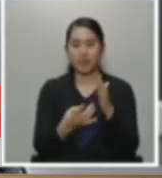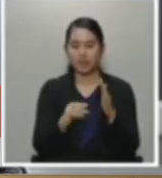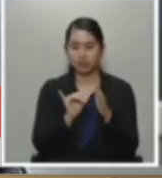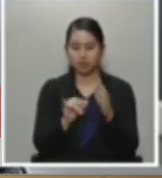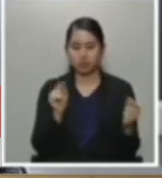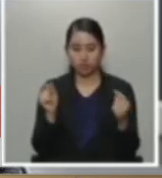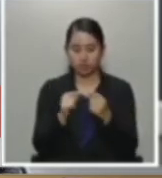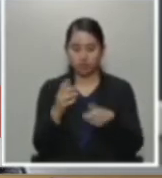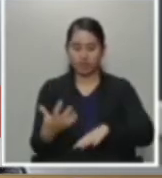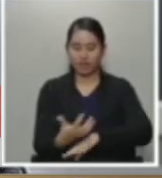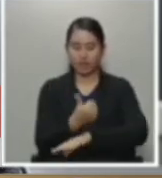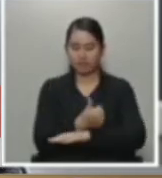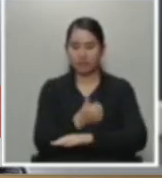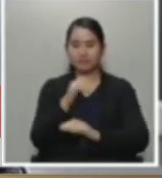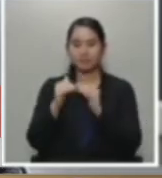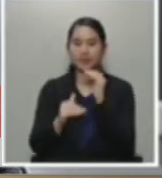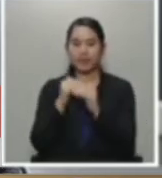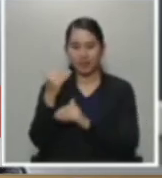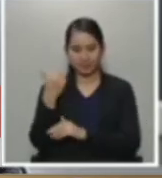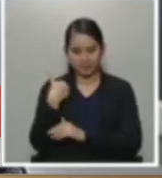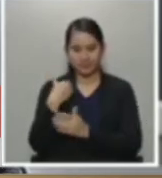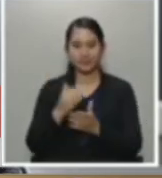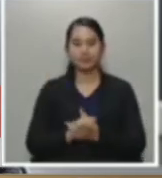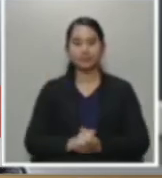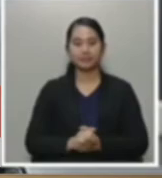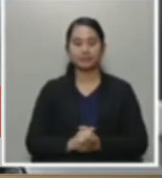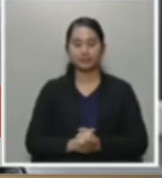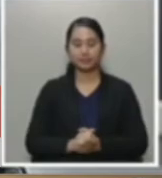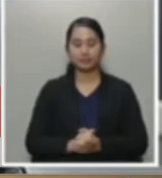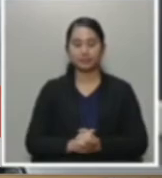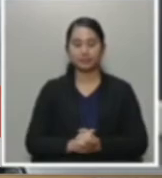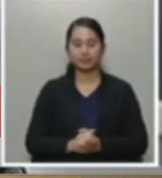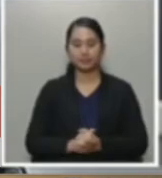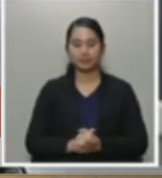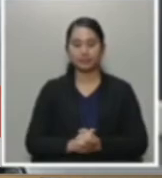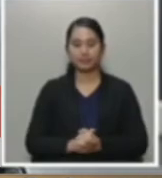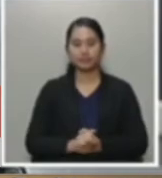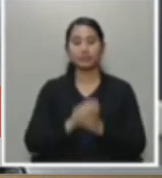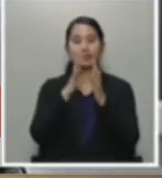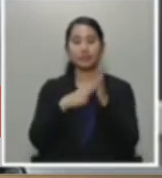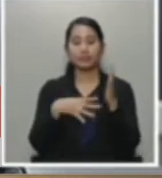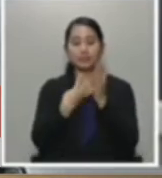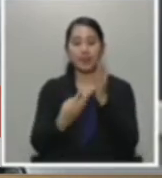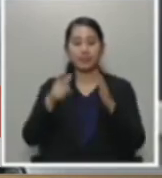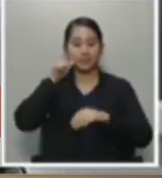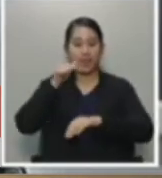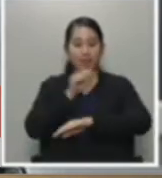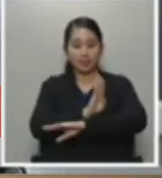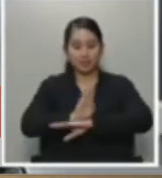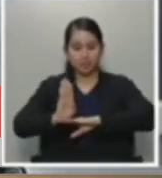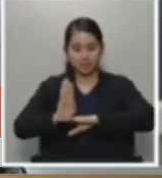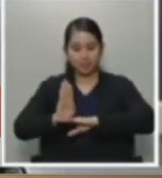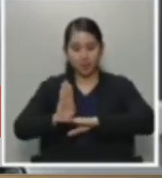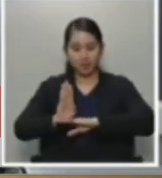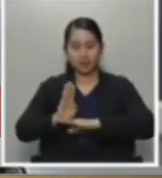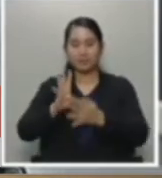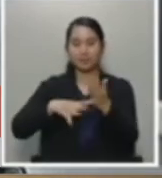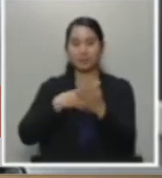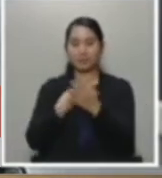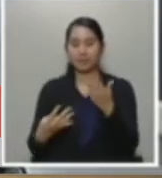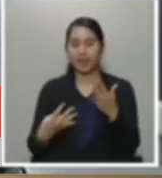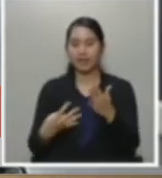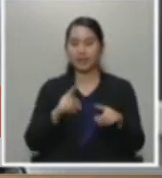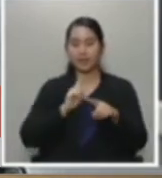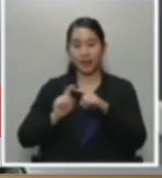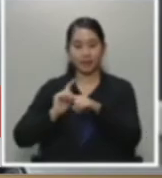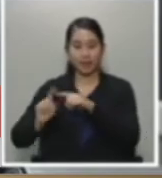จะคืบหน้ามากขึ้นนะครับทีนี้ท่านมีแผนแม่บทยุทธศาสตร์แต่ละด้านนะครับท่